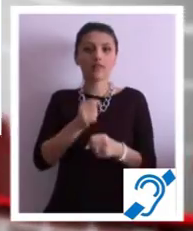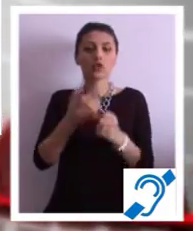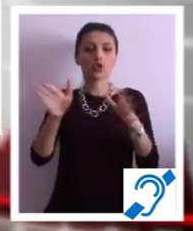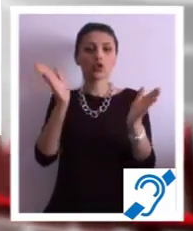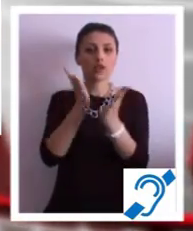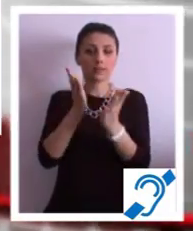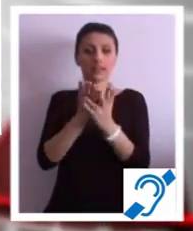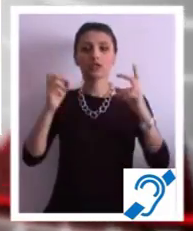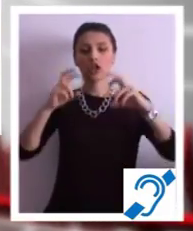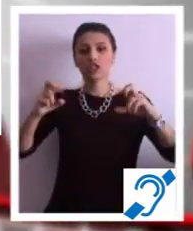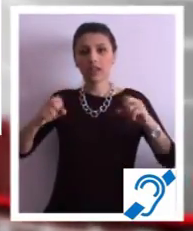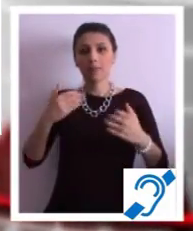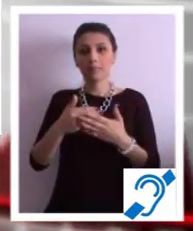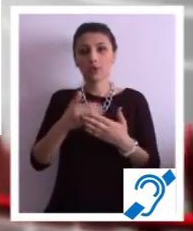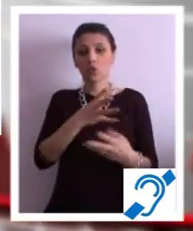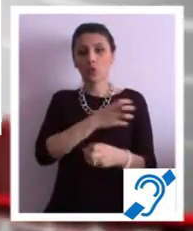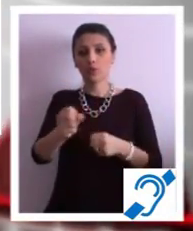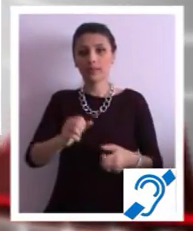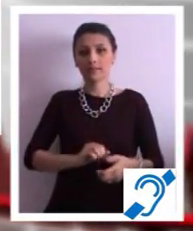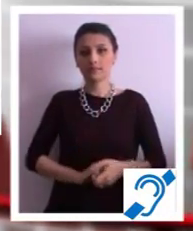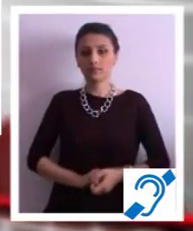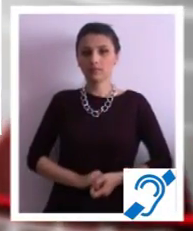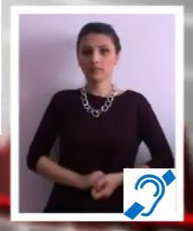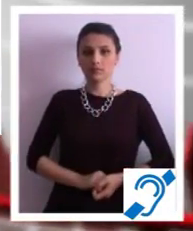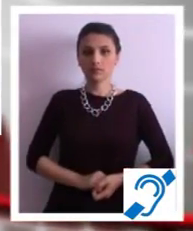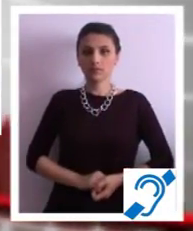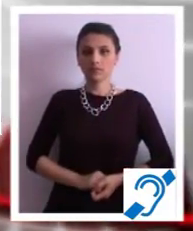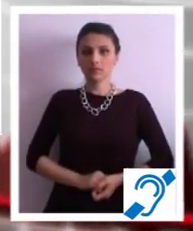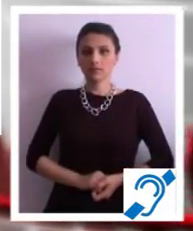deschis un dosar de cercetare penală pentru ucidere din culpă.